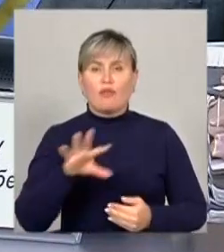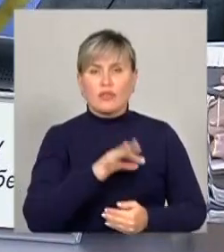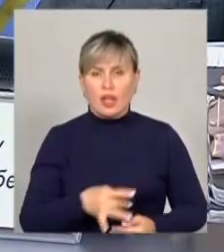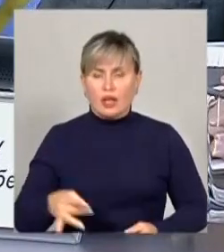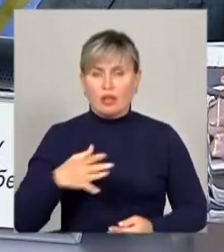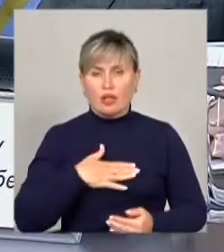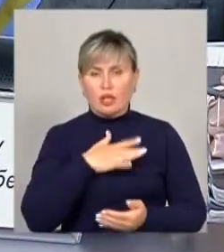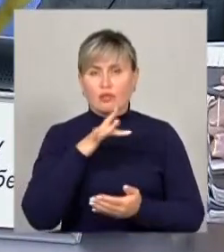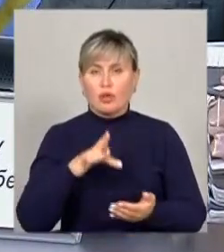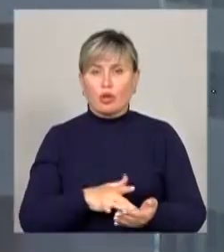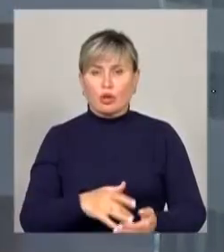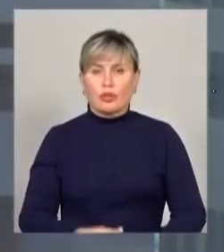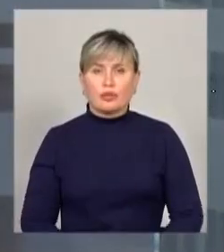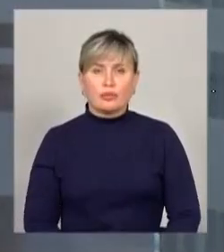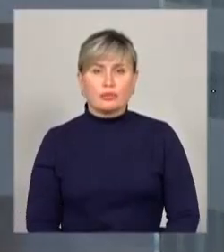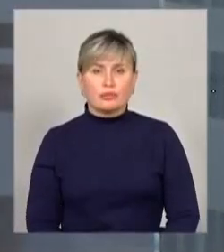районах нашего города.